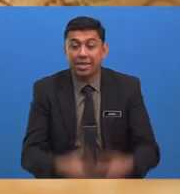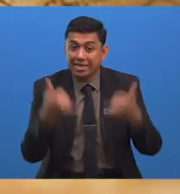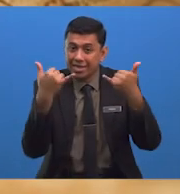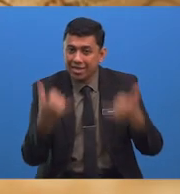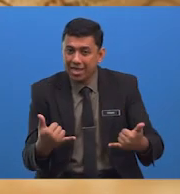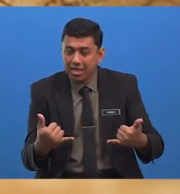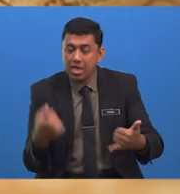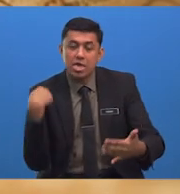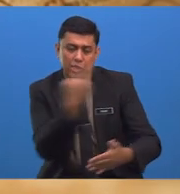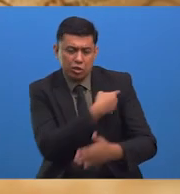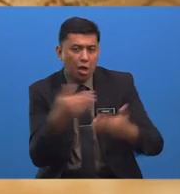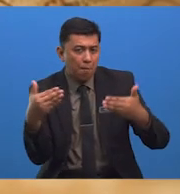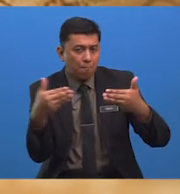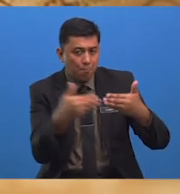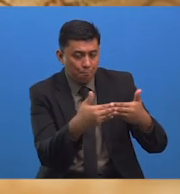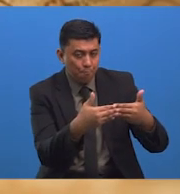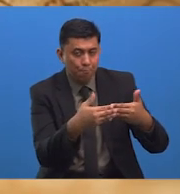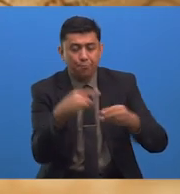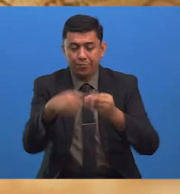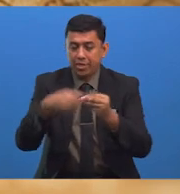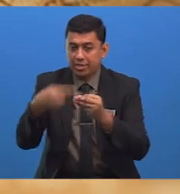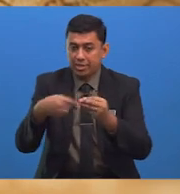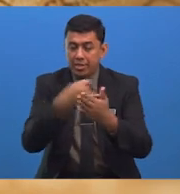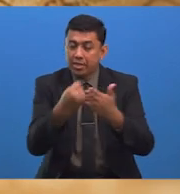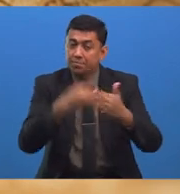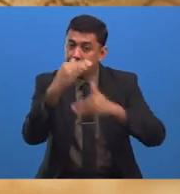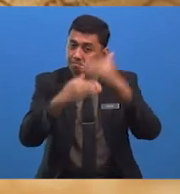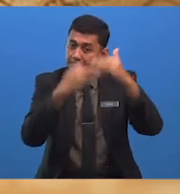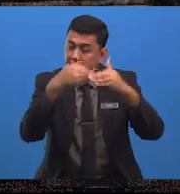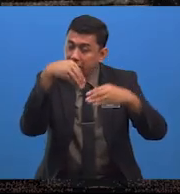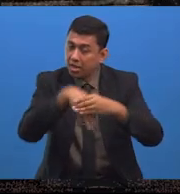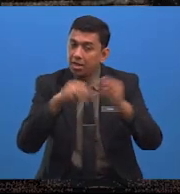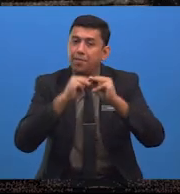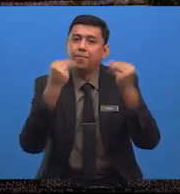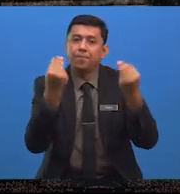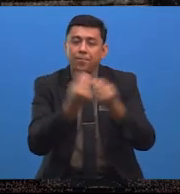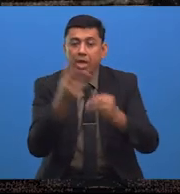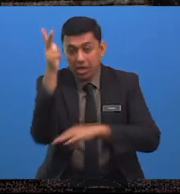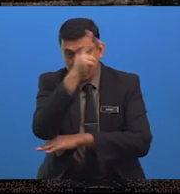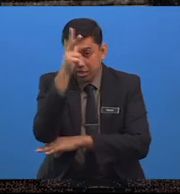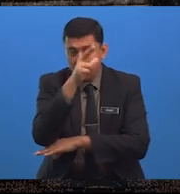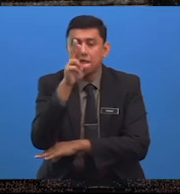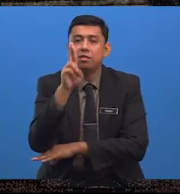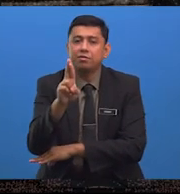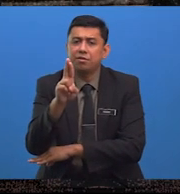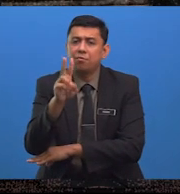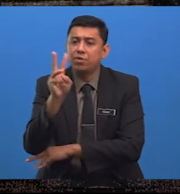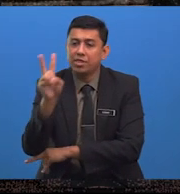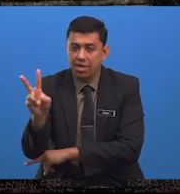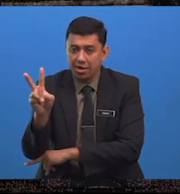Sekarang, kita sambung pula tentang seni bina dalam masyarakat Kerajaan Sriwijaya.